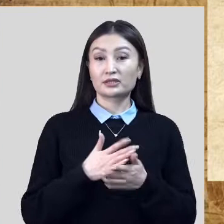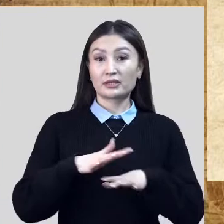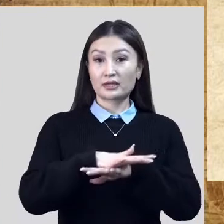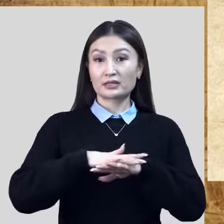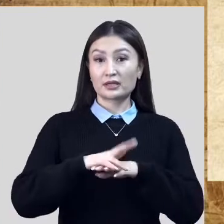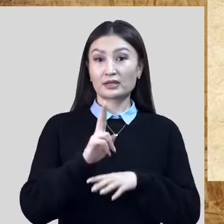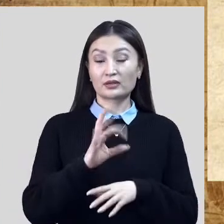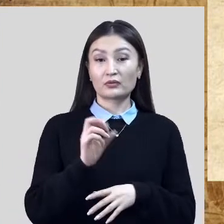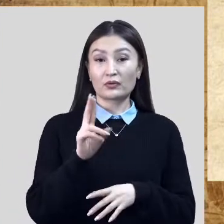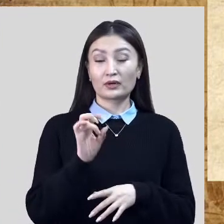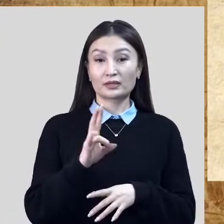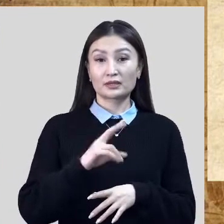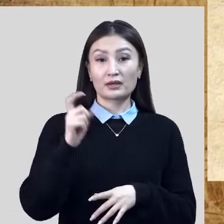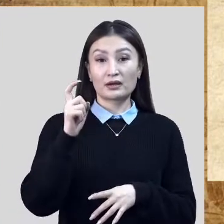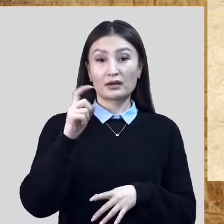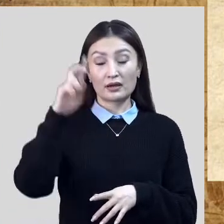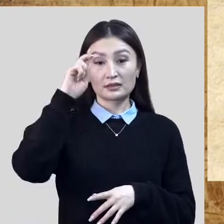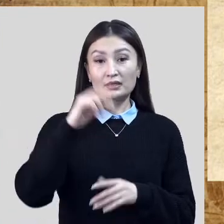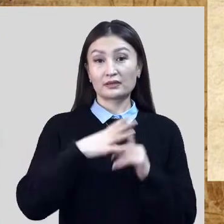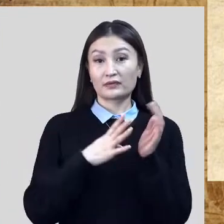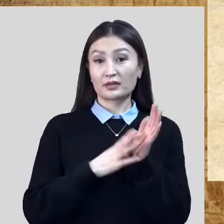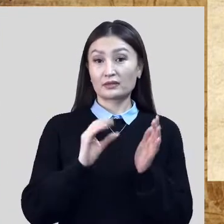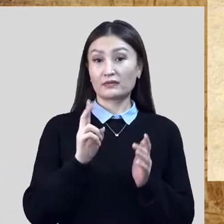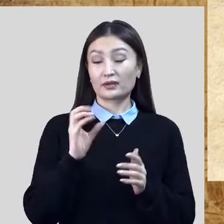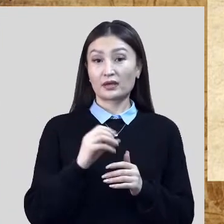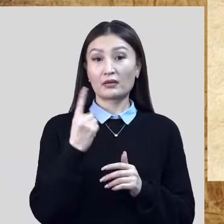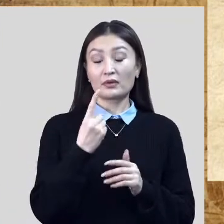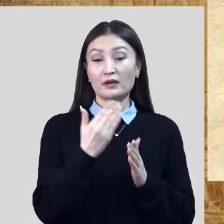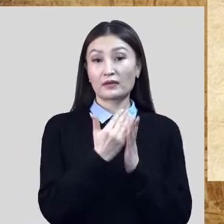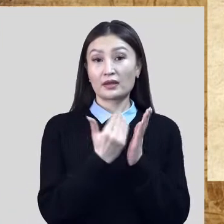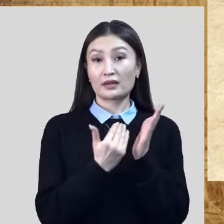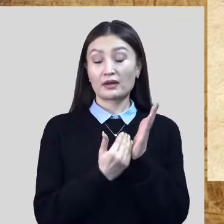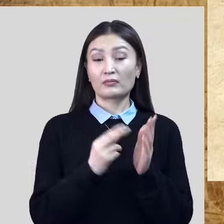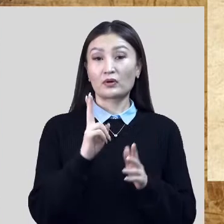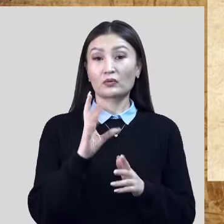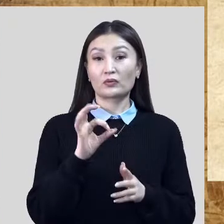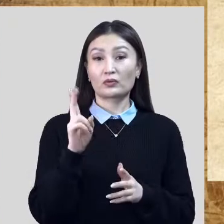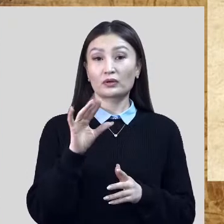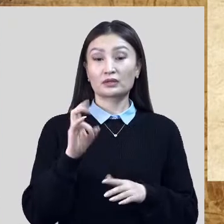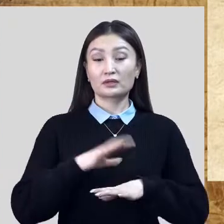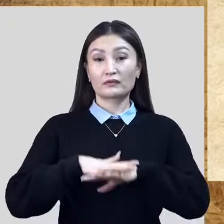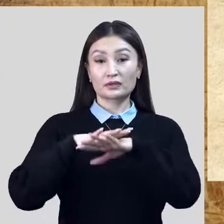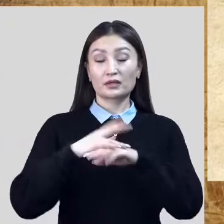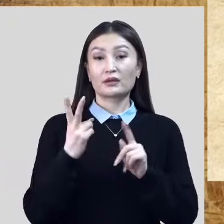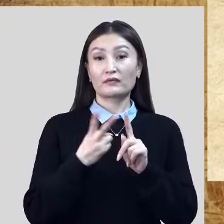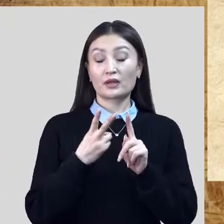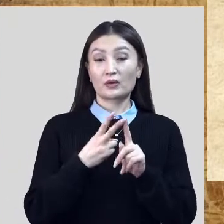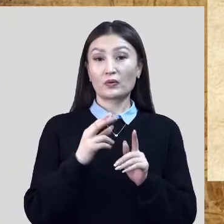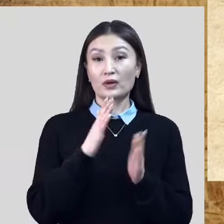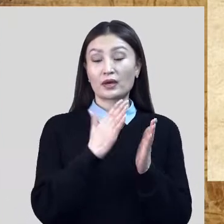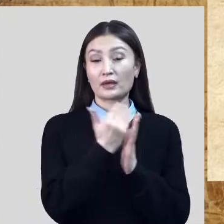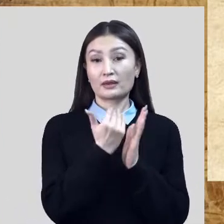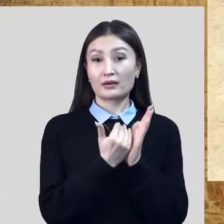населения Коканского ханства в XIX веке. Первый этап Коканского восстания. Второй этап